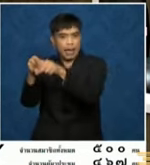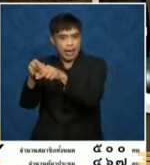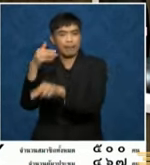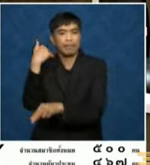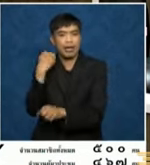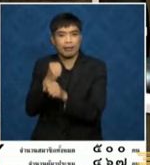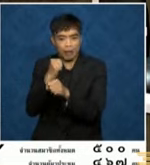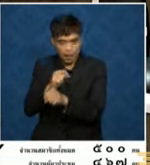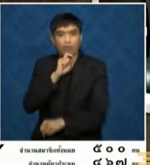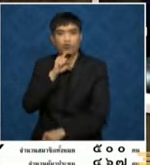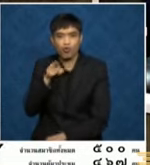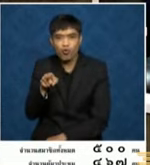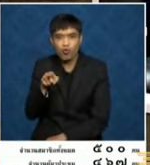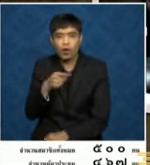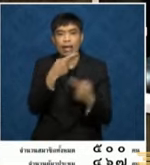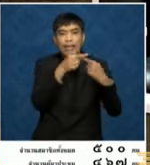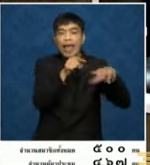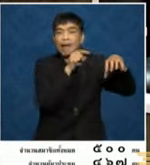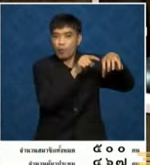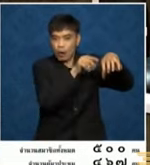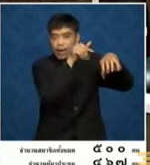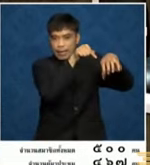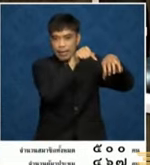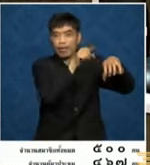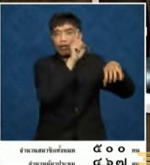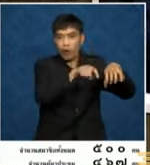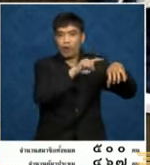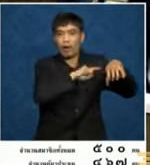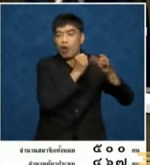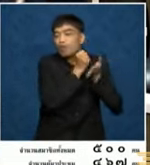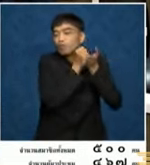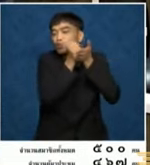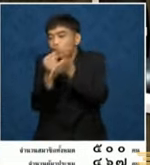แต่ว่าท่านจะต้องอำนวยความสะดวกนะครับในเรื่อง